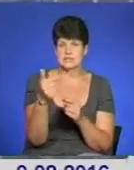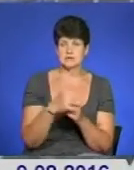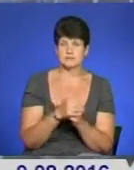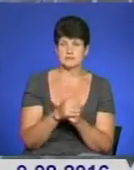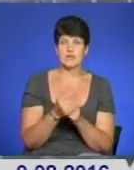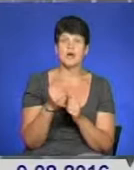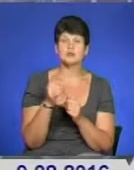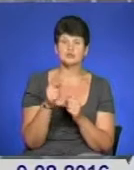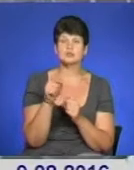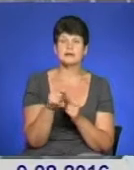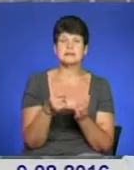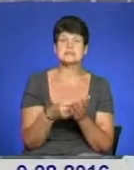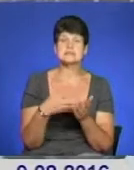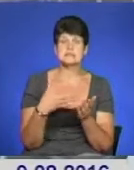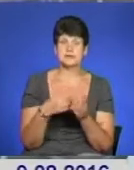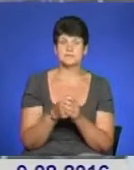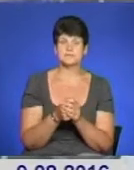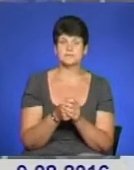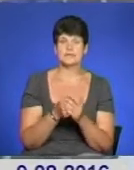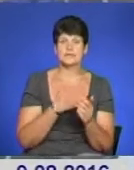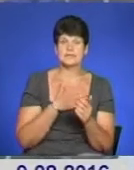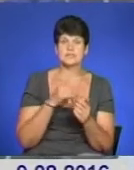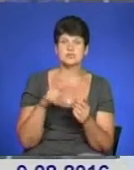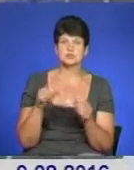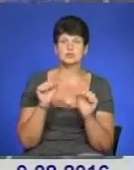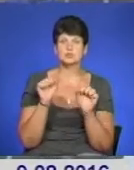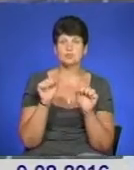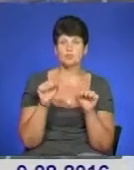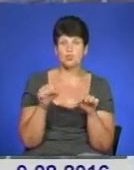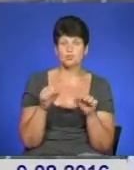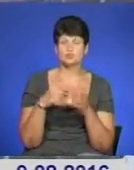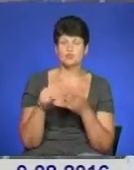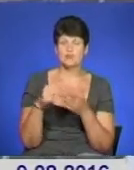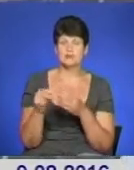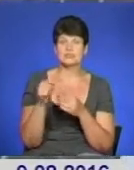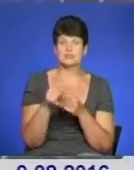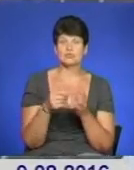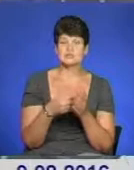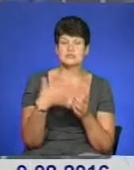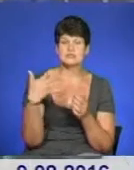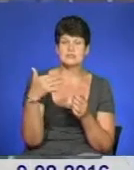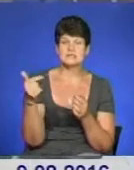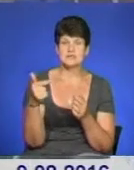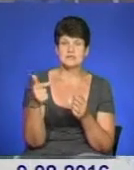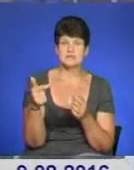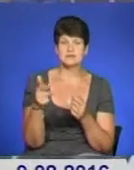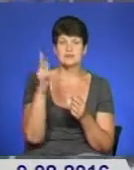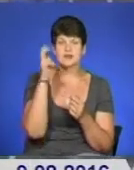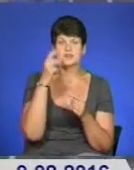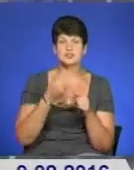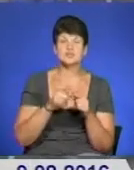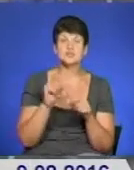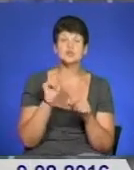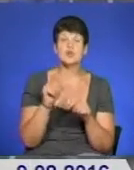А ну наші люди могли тоді вони будуть купляти за таку ціна за 50 гривень то гречка той золота